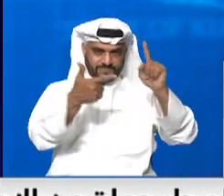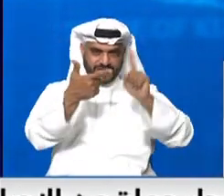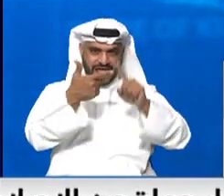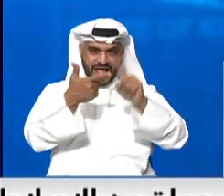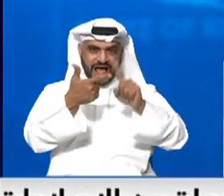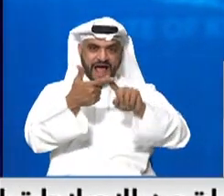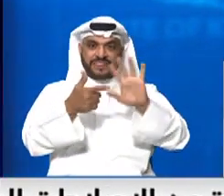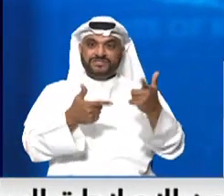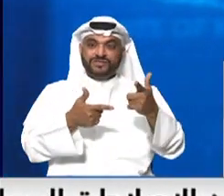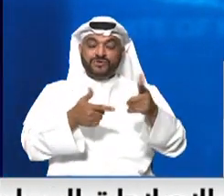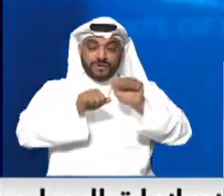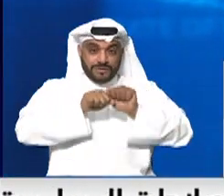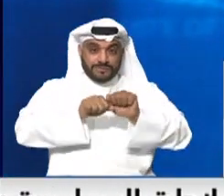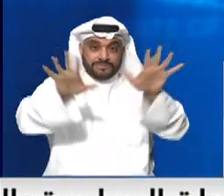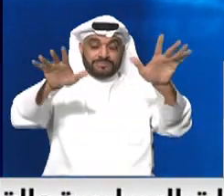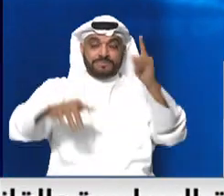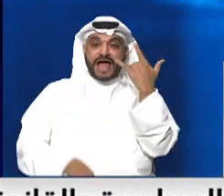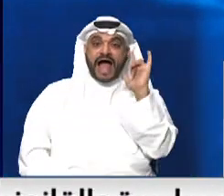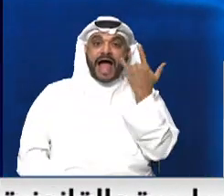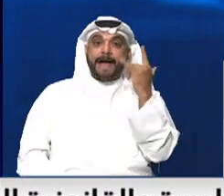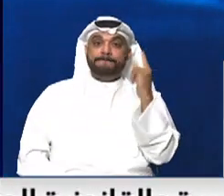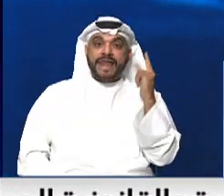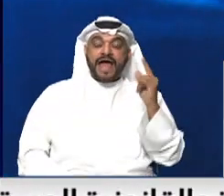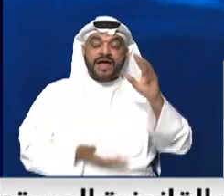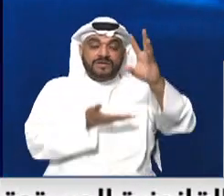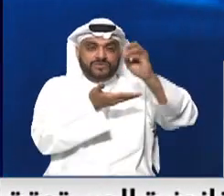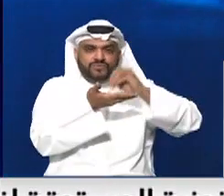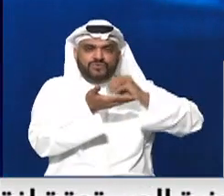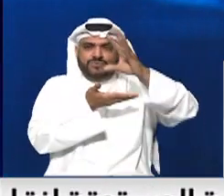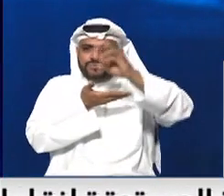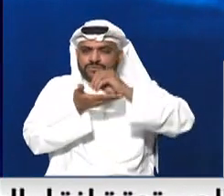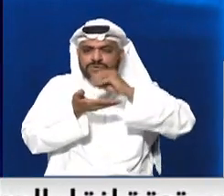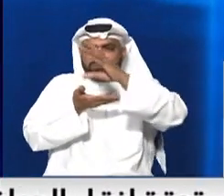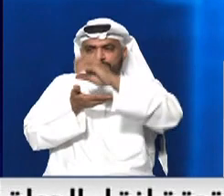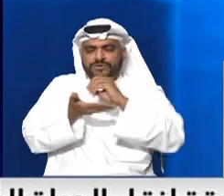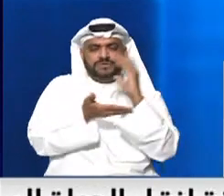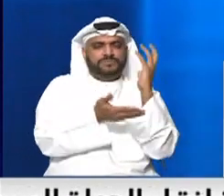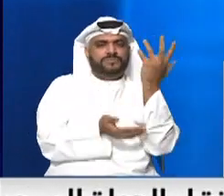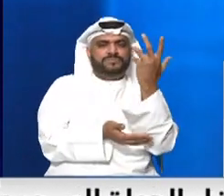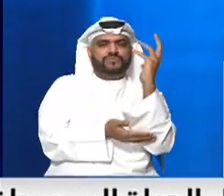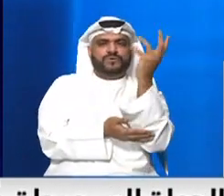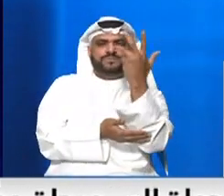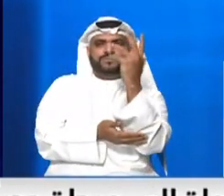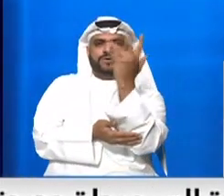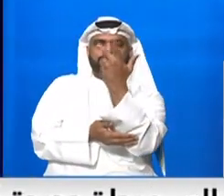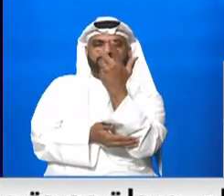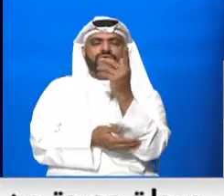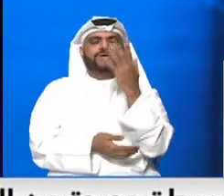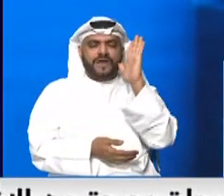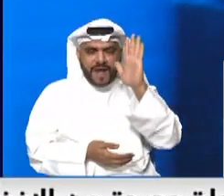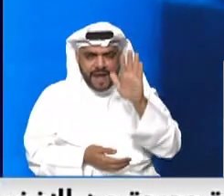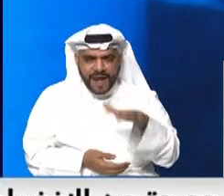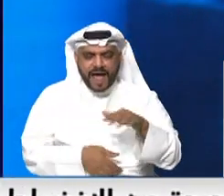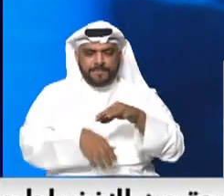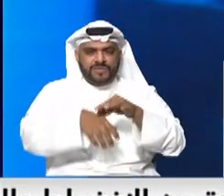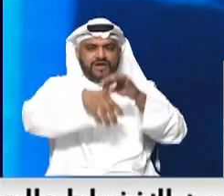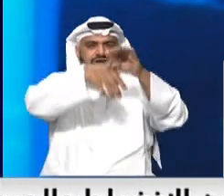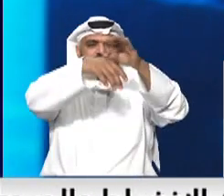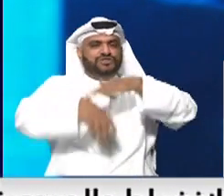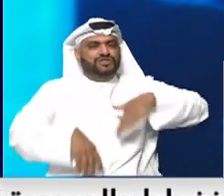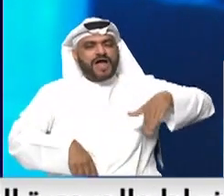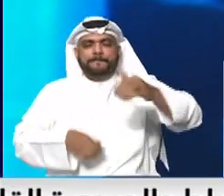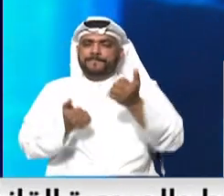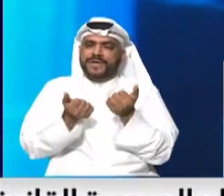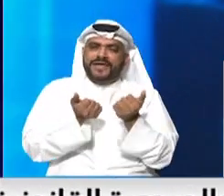فزعتكم فرحة لهم بدعم قيادة إنسانية من أرض طيبة وشعب كريم، وتفاعل